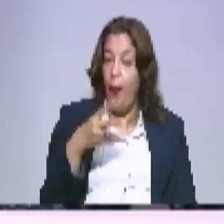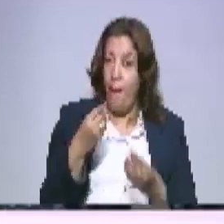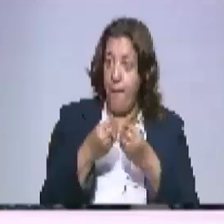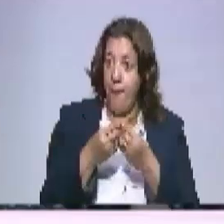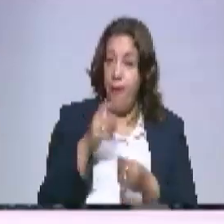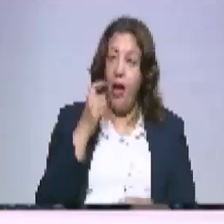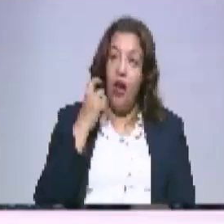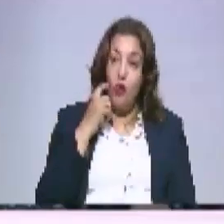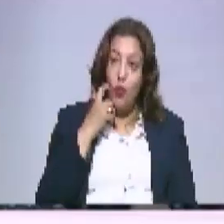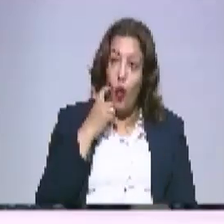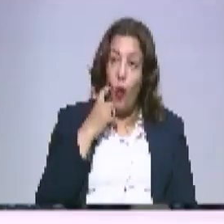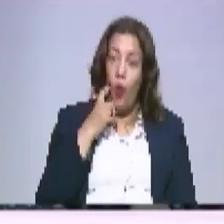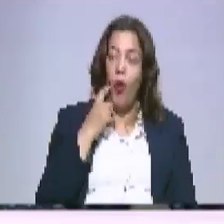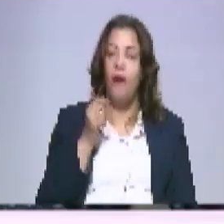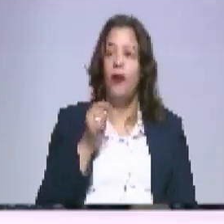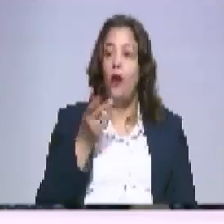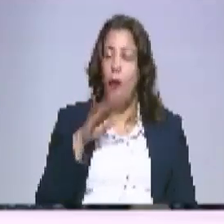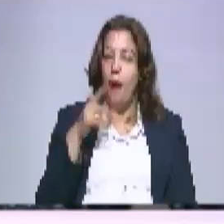الحلقة.